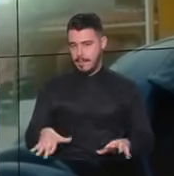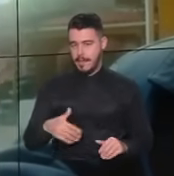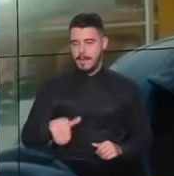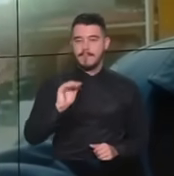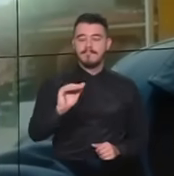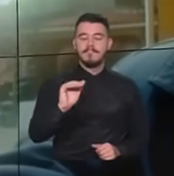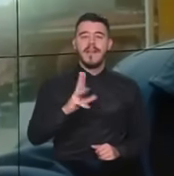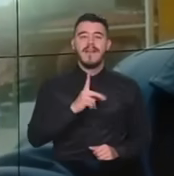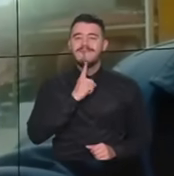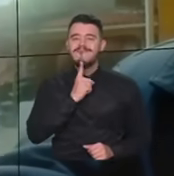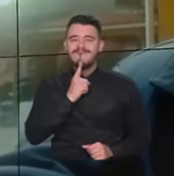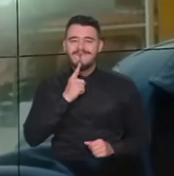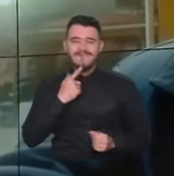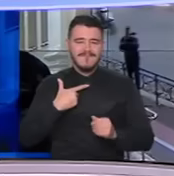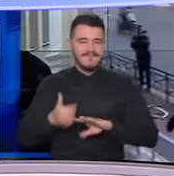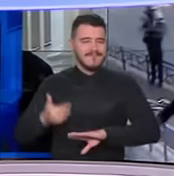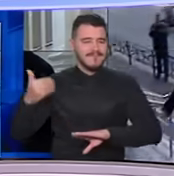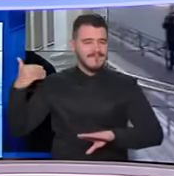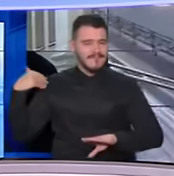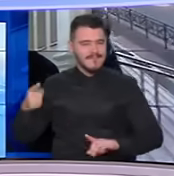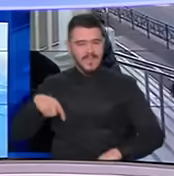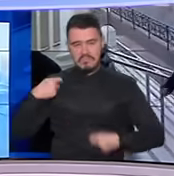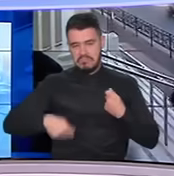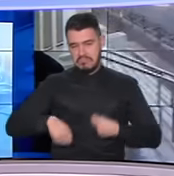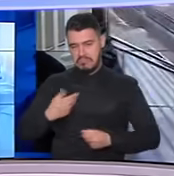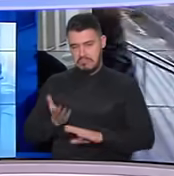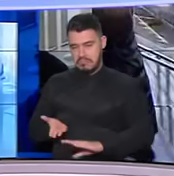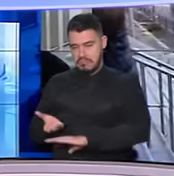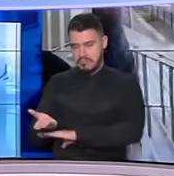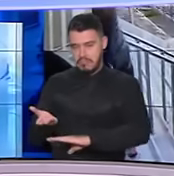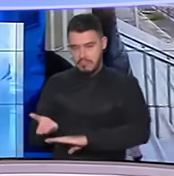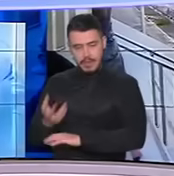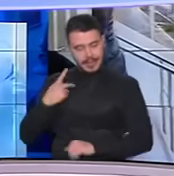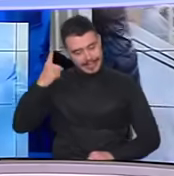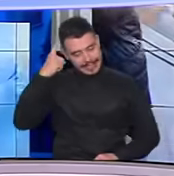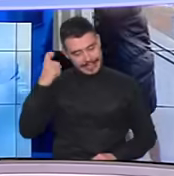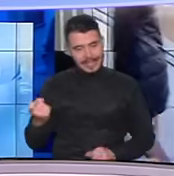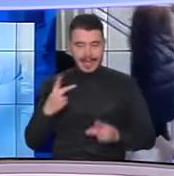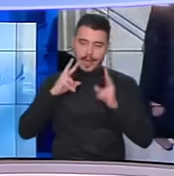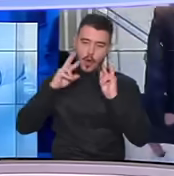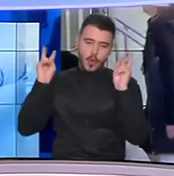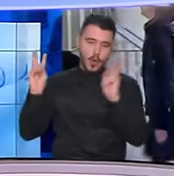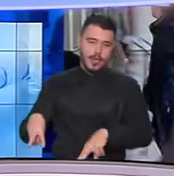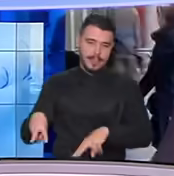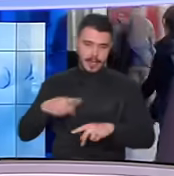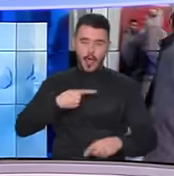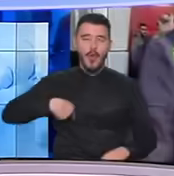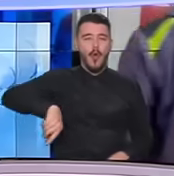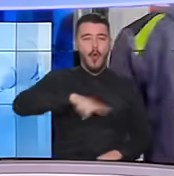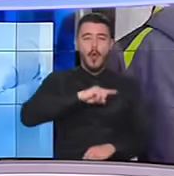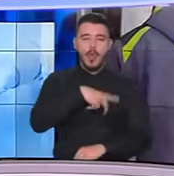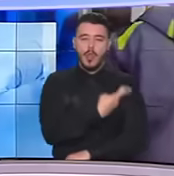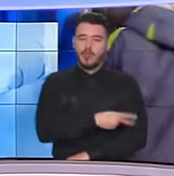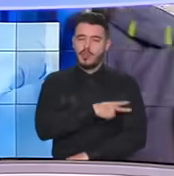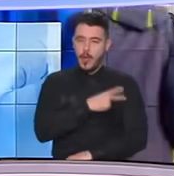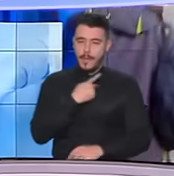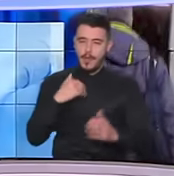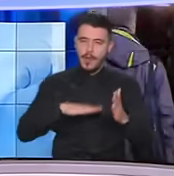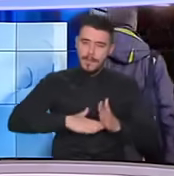Οι καταγγελίες υπήρχαν. Στο νοσοκομείο ήταν γνωστό ότι αυτός ο άνθρωπος είχε μια συμπεριφορά η οποία δεν ήταν αυτή που έπρεπε να